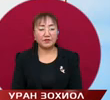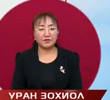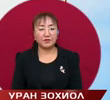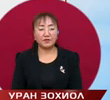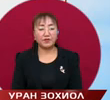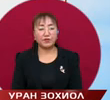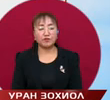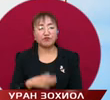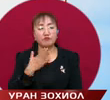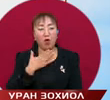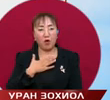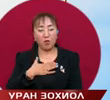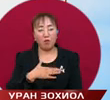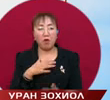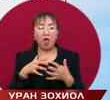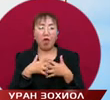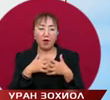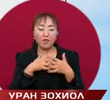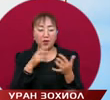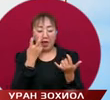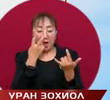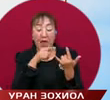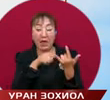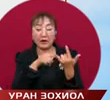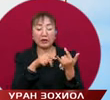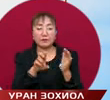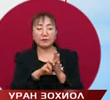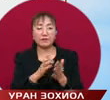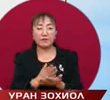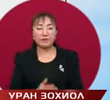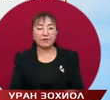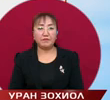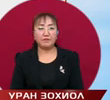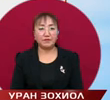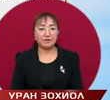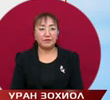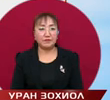Үнэхээр номхон дүлгөөний амтан болох нь батлагдж байна.